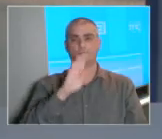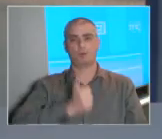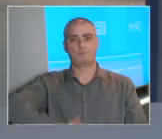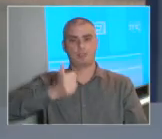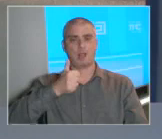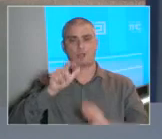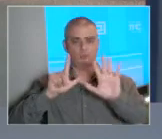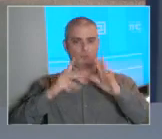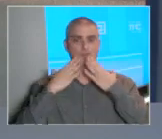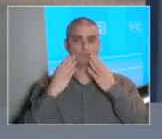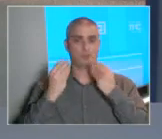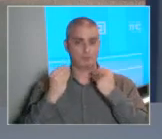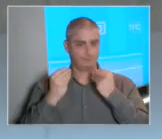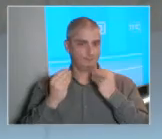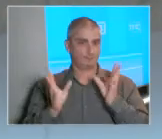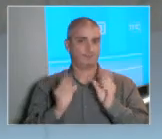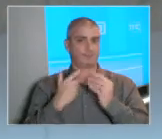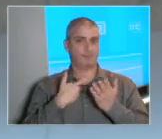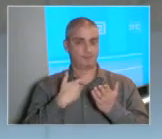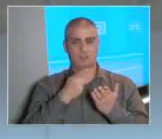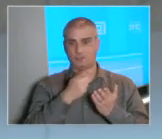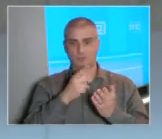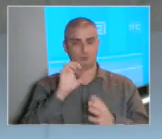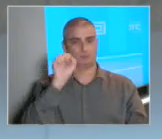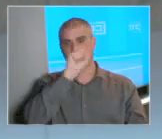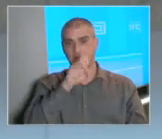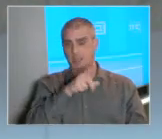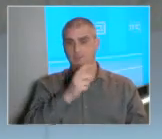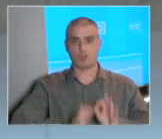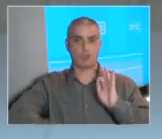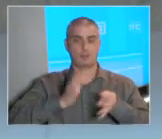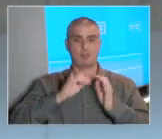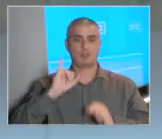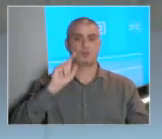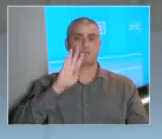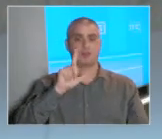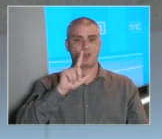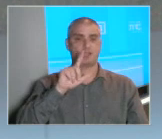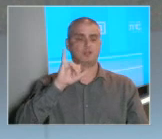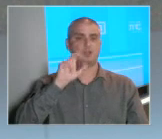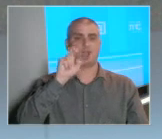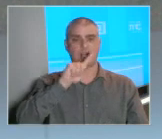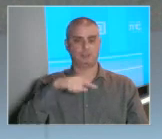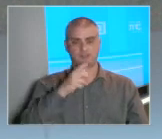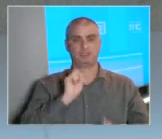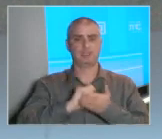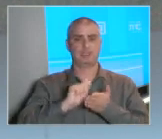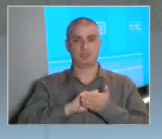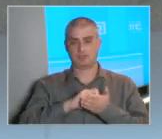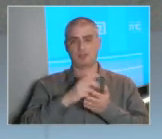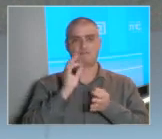7, תודה רבה. ואיתנו בסקייפ, עורך הדין יובל יועז, העיתונאי